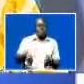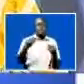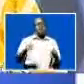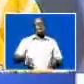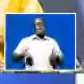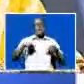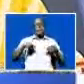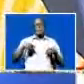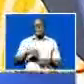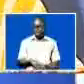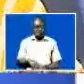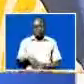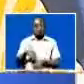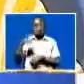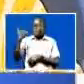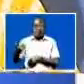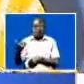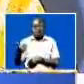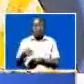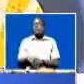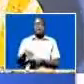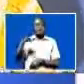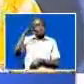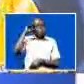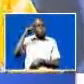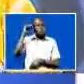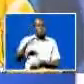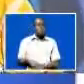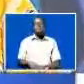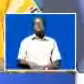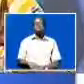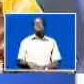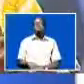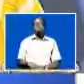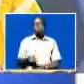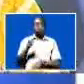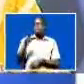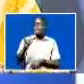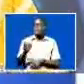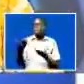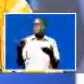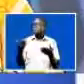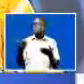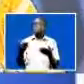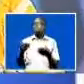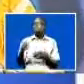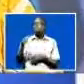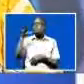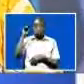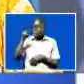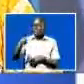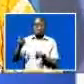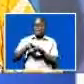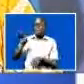mwanamke hayo. Lakini ukija hapa mbele katika Musa, Mariamu alimkejeli Musa mpaka Mungu akampiga na fimbo ya ukoma. Mwanamke huyo